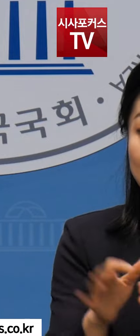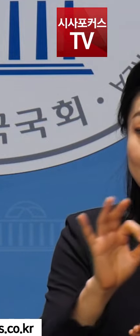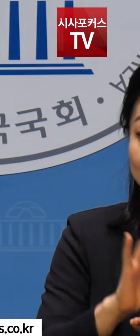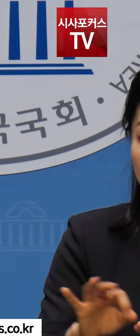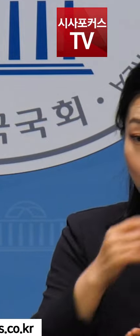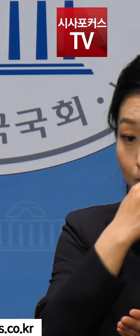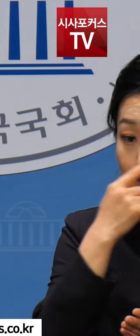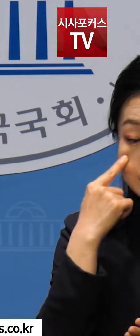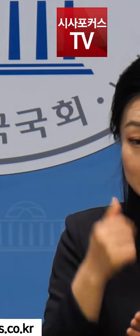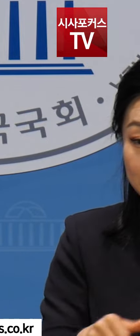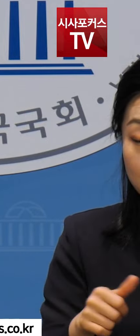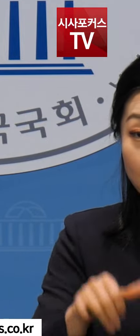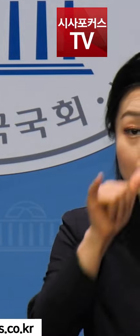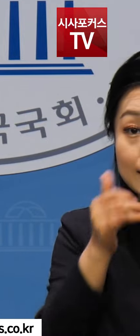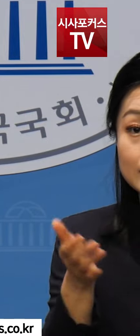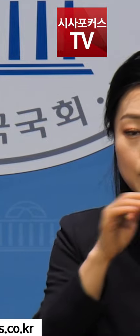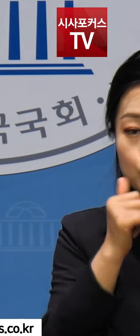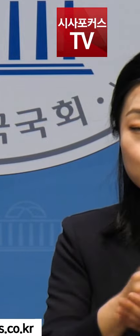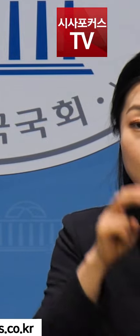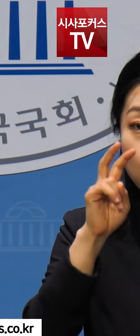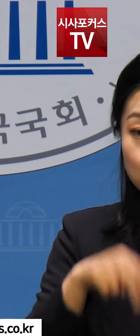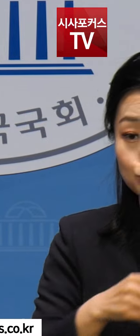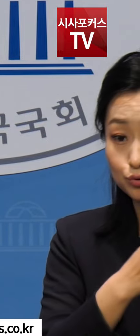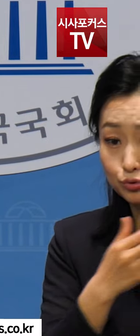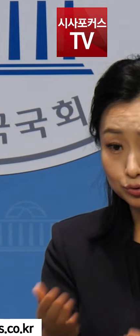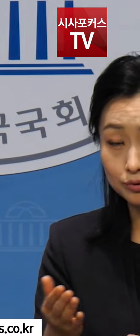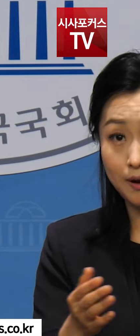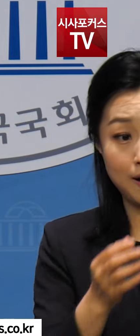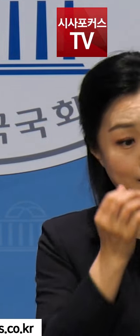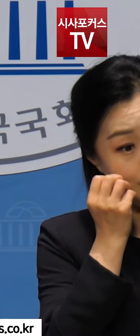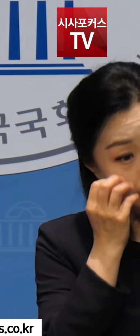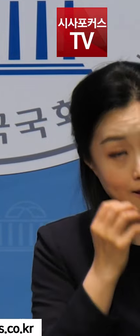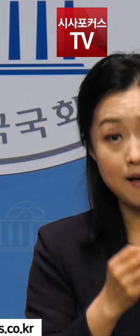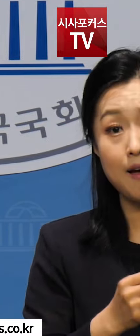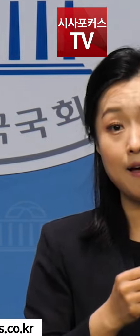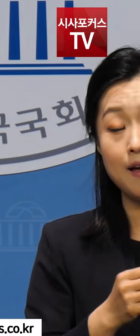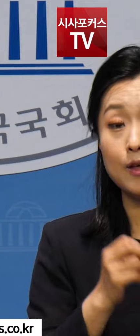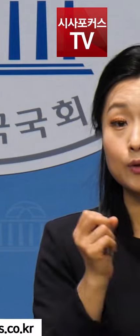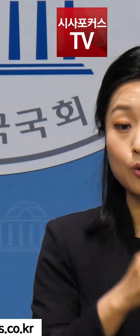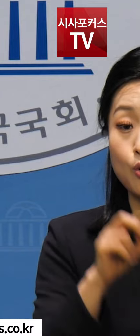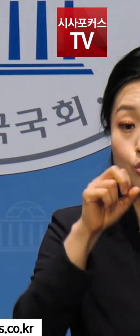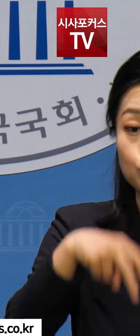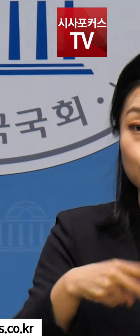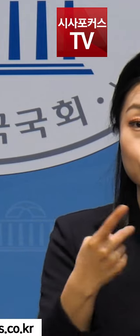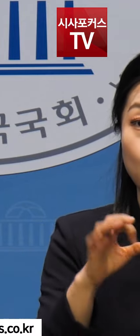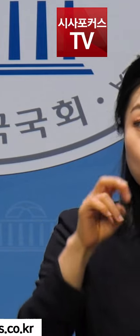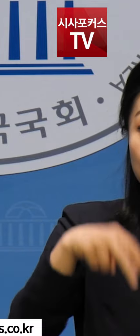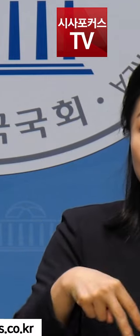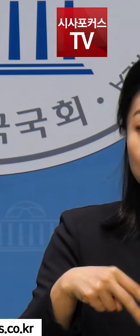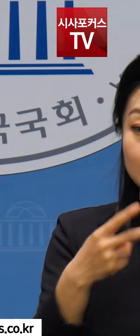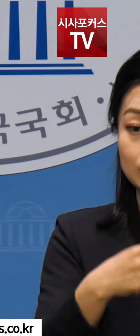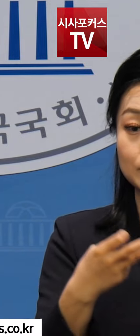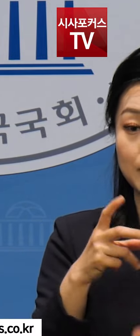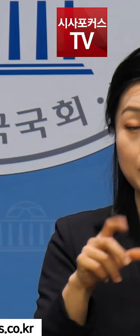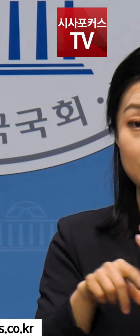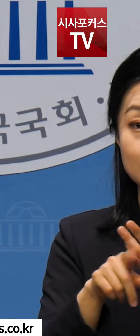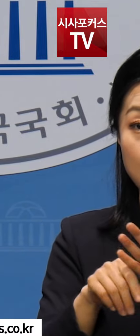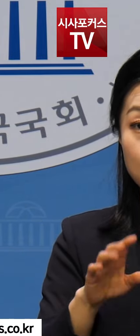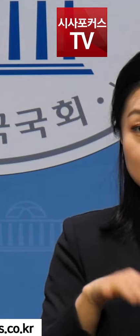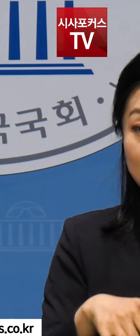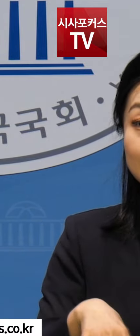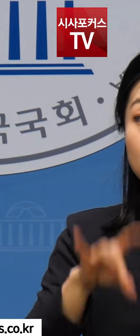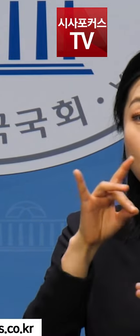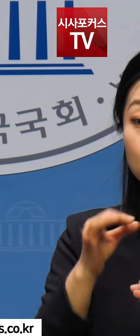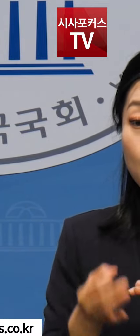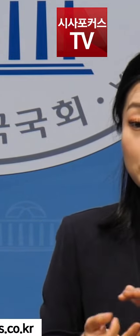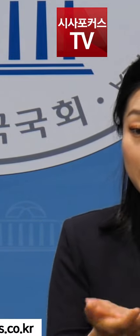증거까지 나왔음에도 불구하고 무죄를 받는 신기를 부렸습니다. 그리고 유동규가 2013년 4월 업자들로부터